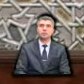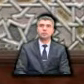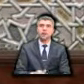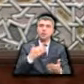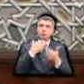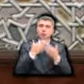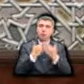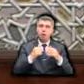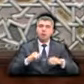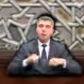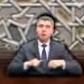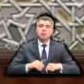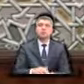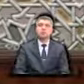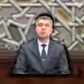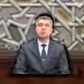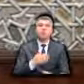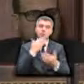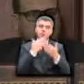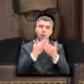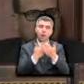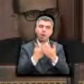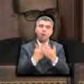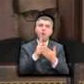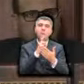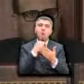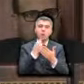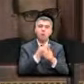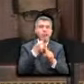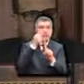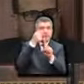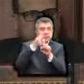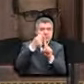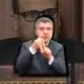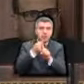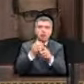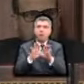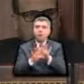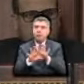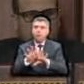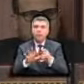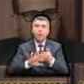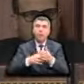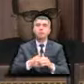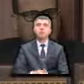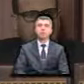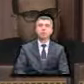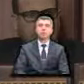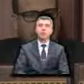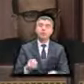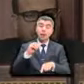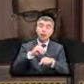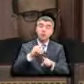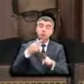شكرا السيد الوزير المحترم. نشكر الحكومه على المجهودات المبذوله في تقويه شبكه طرق السياره وايضا في